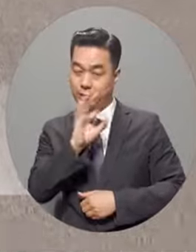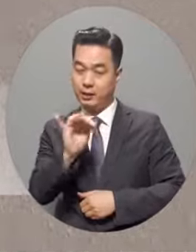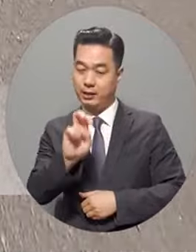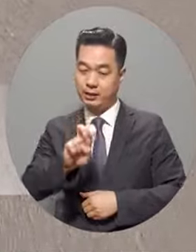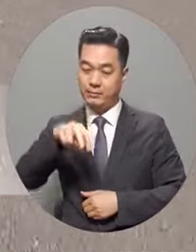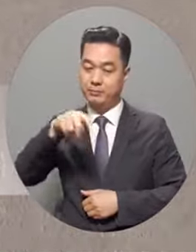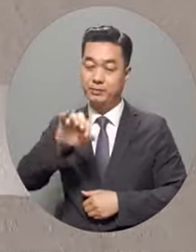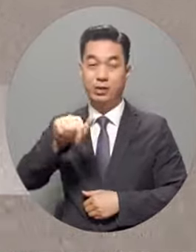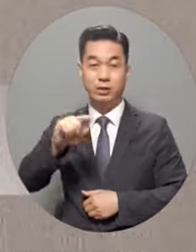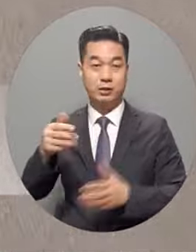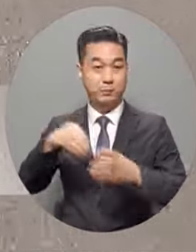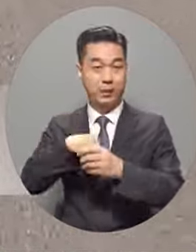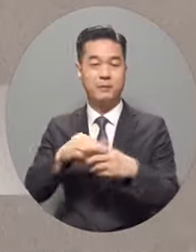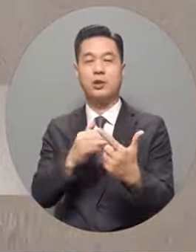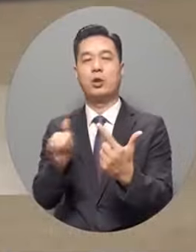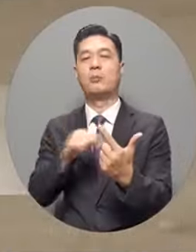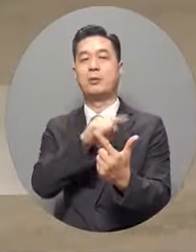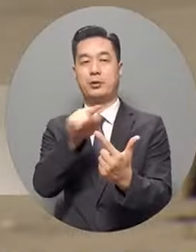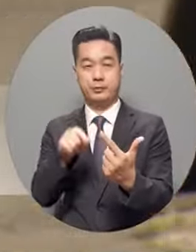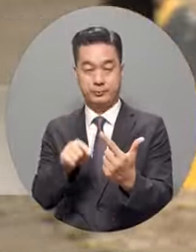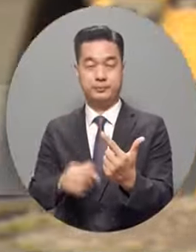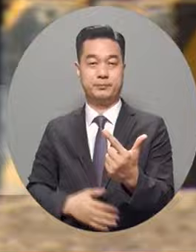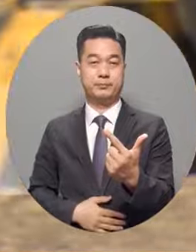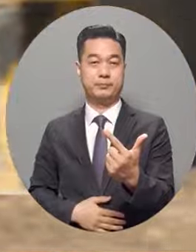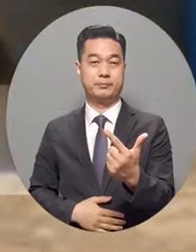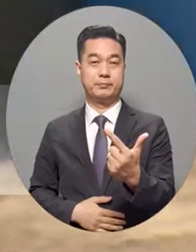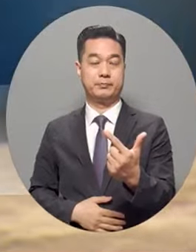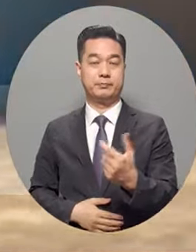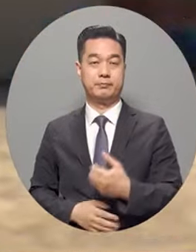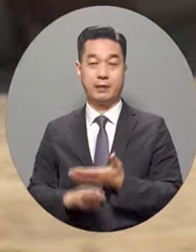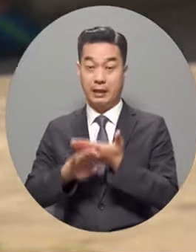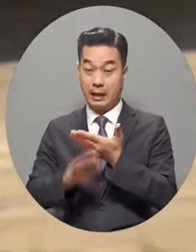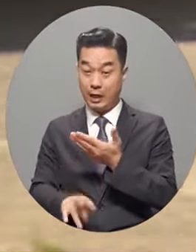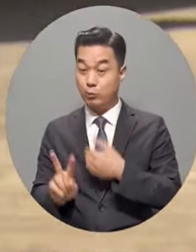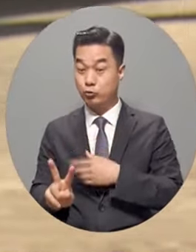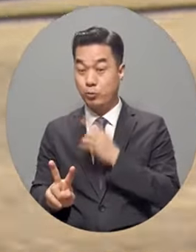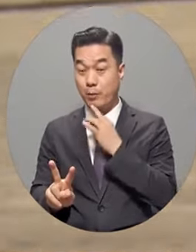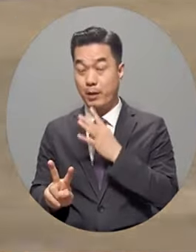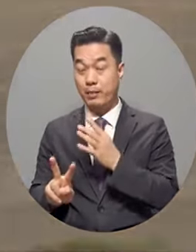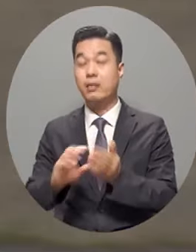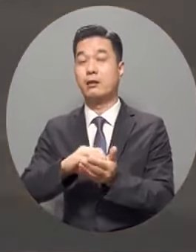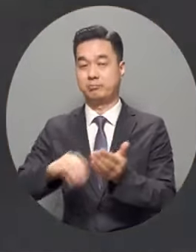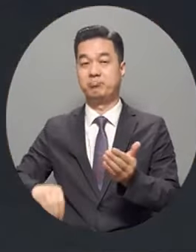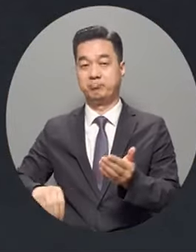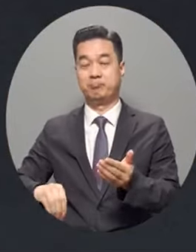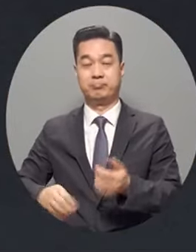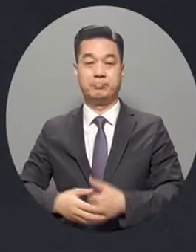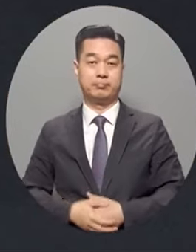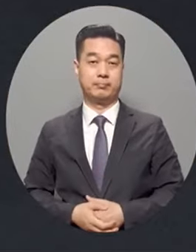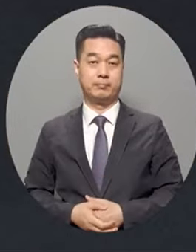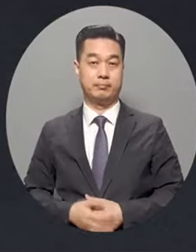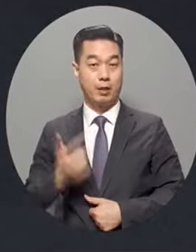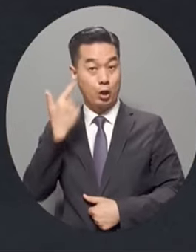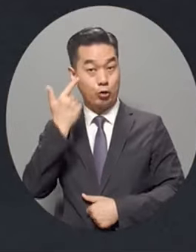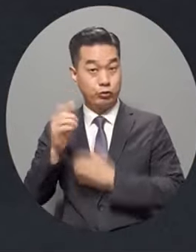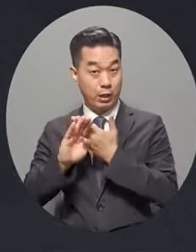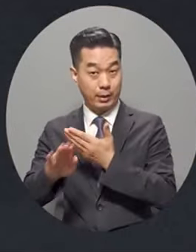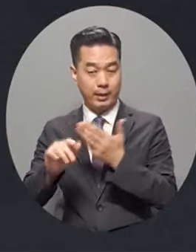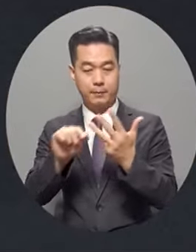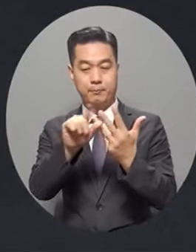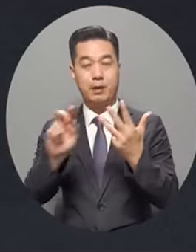사단장을 포함해 여섯 명이었습니다 하급 간부 두 명만 빠졌습니다 엿세 뒤인 8월